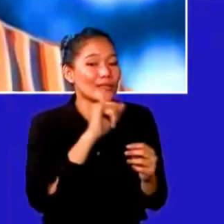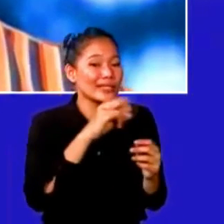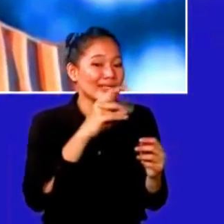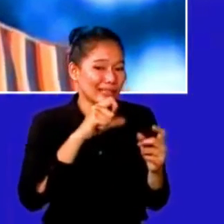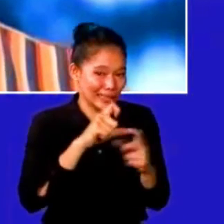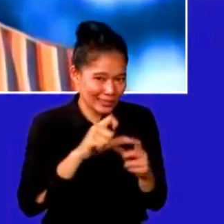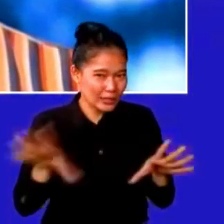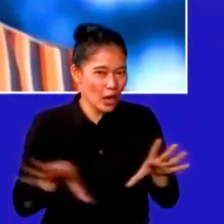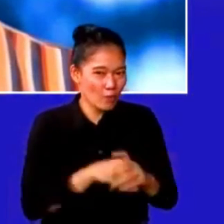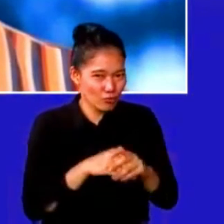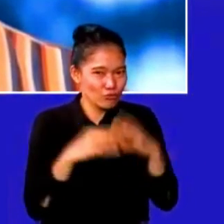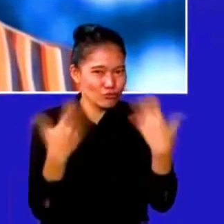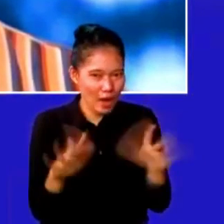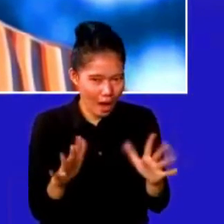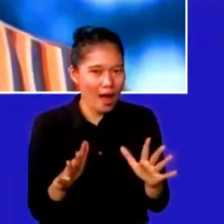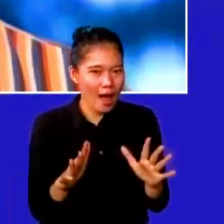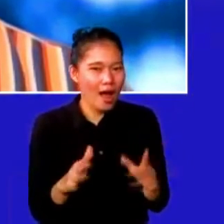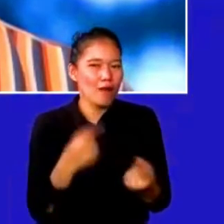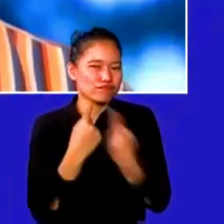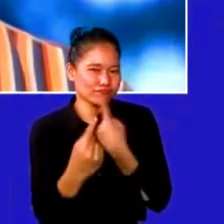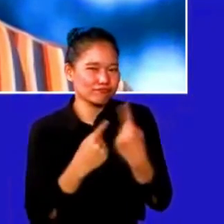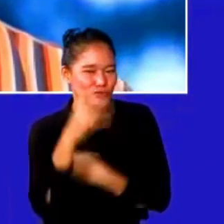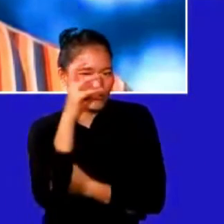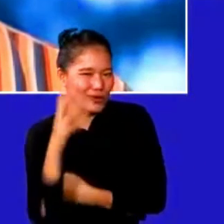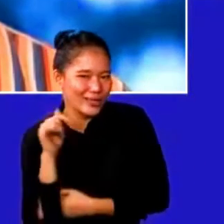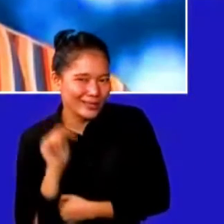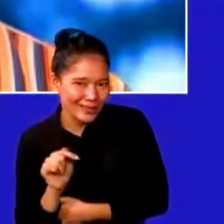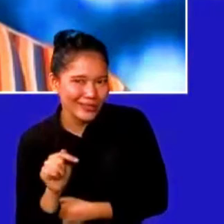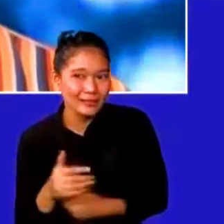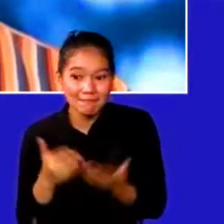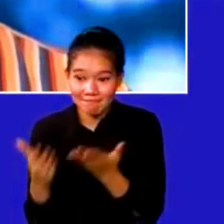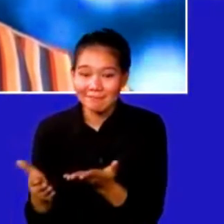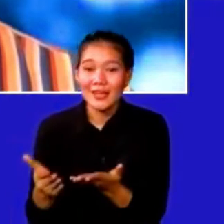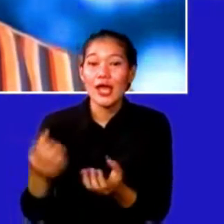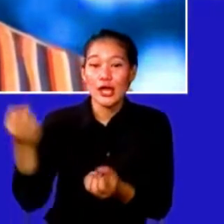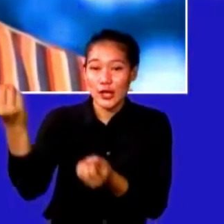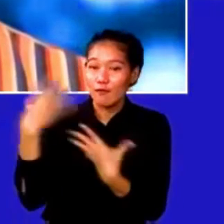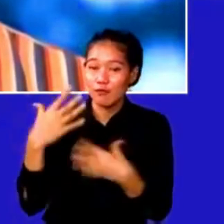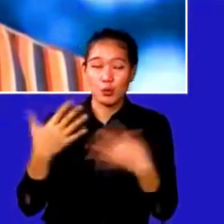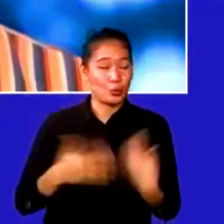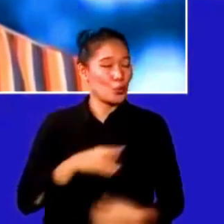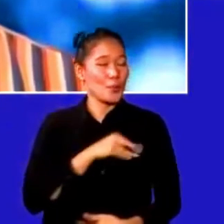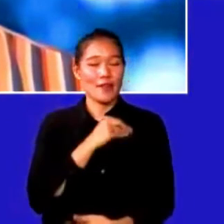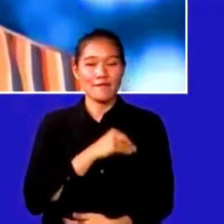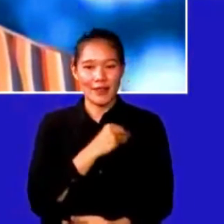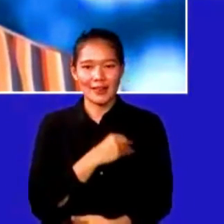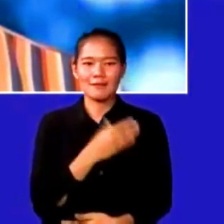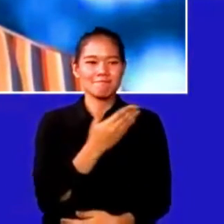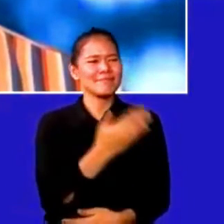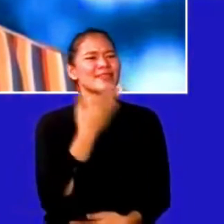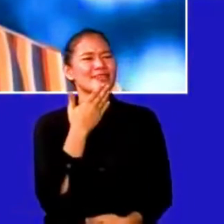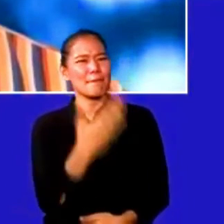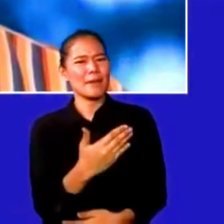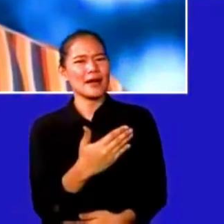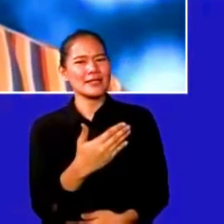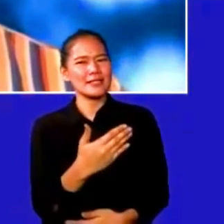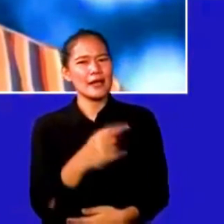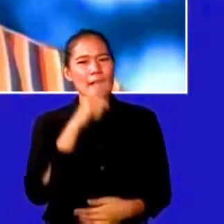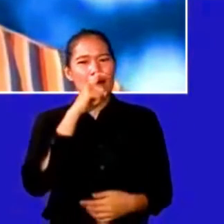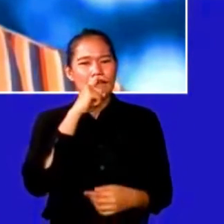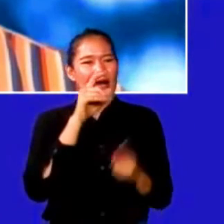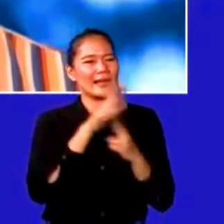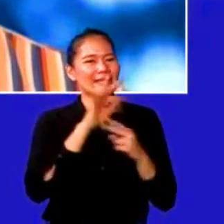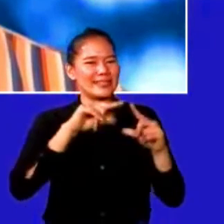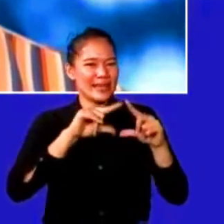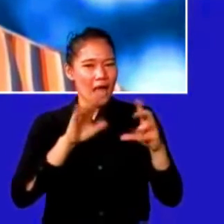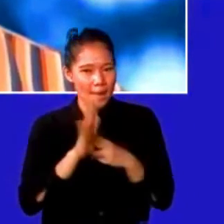atas waktunya sudah bergabung dengan kami untuk tausi'ul kita sore hari ini dan juga informasinya sangat bermanfaat dan juga terima kasih kami sampaikan kepada